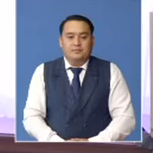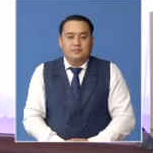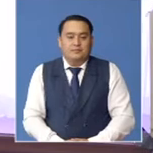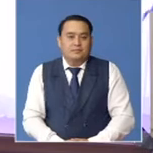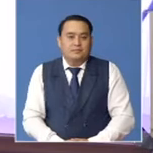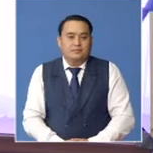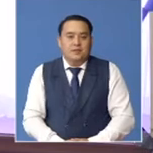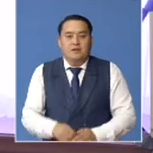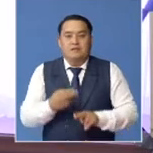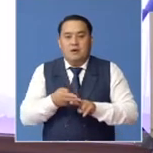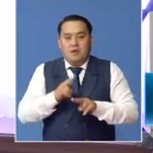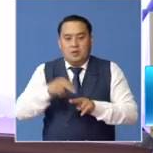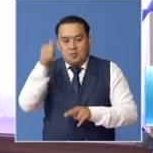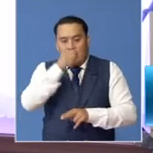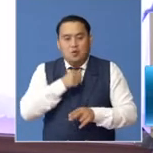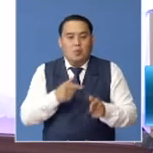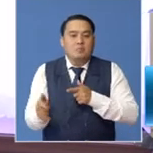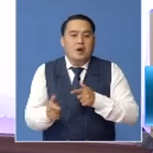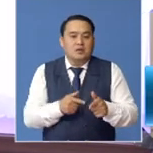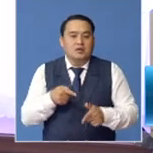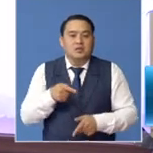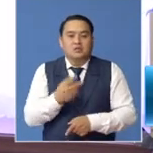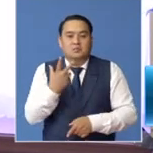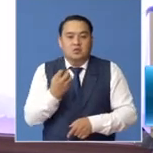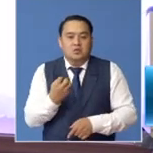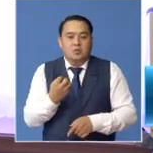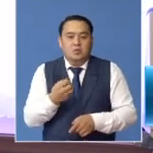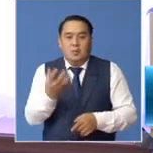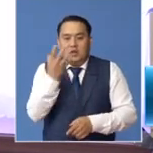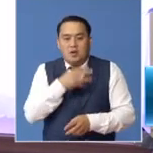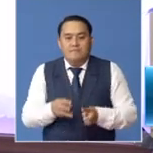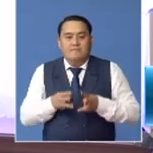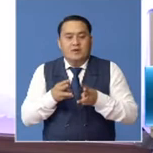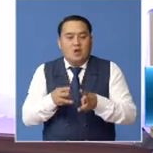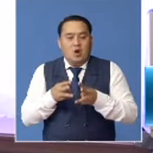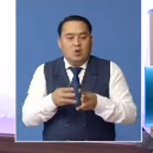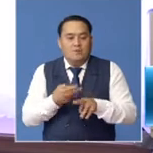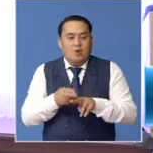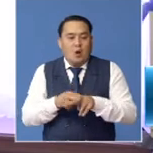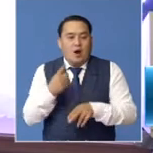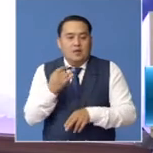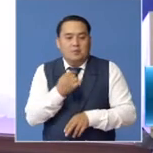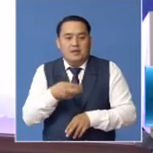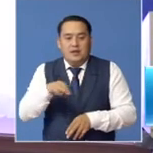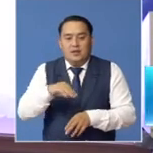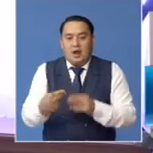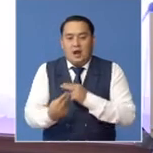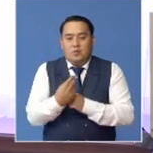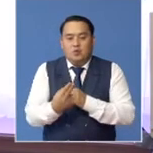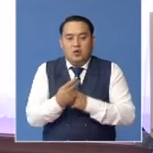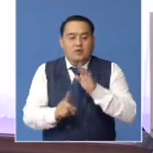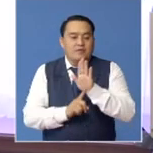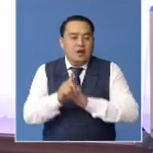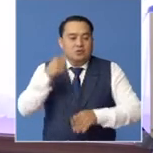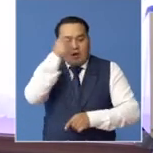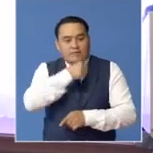В текущем году на подготовку 1535 человек по ТИПО выделено 1 миллиард 703 миллиона. Обучение начато